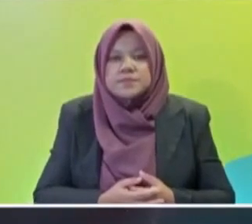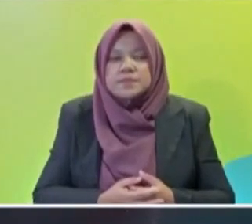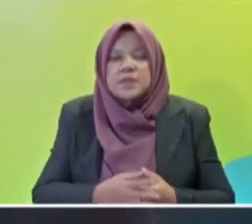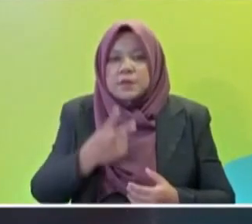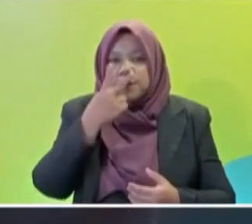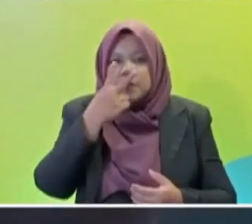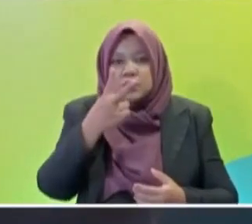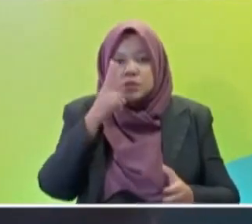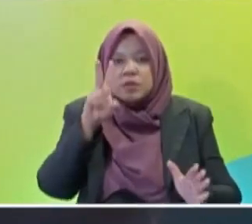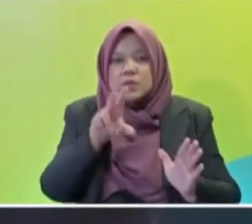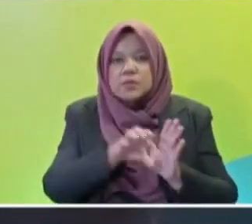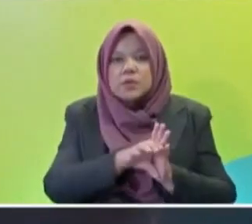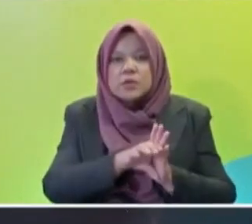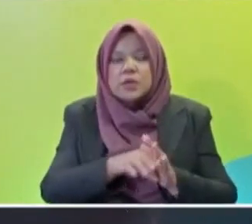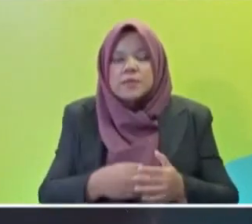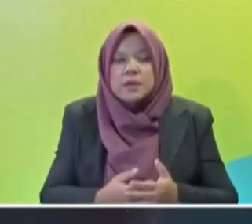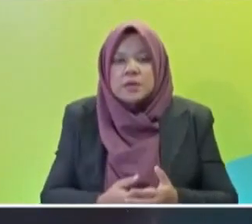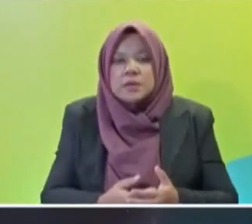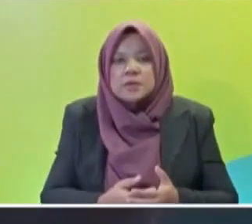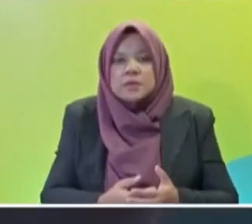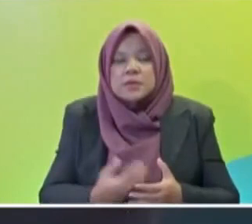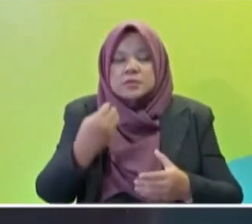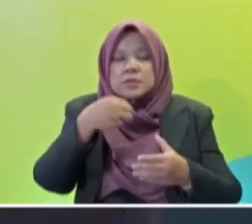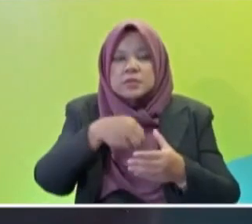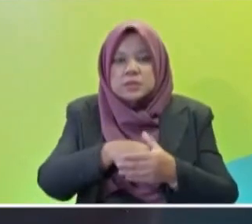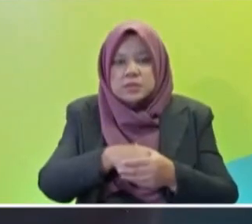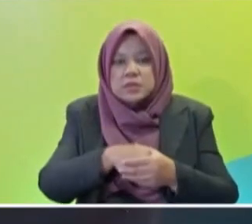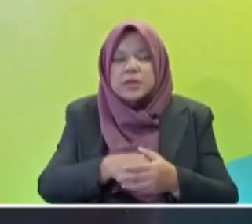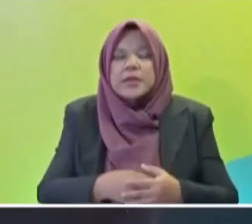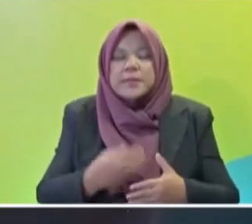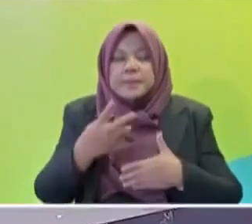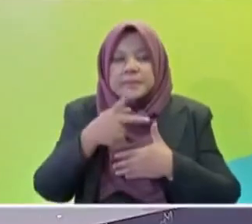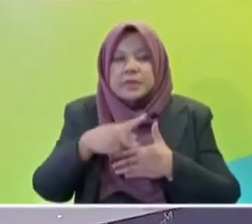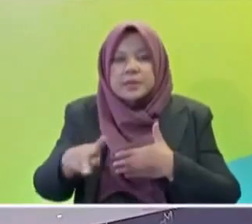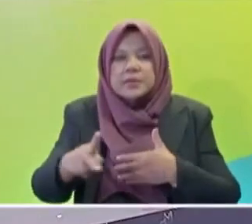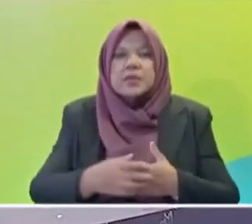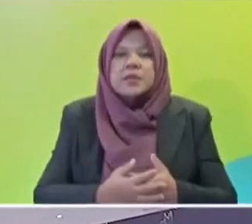biasanya terdapat di bagian dalam sebuah penerbitan